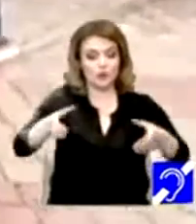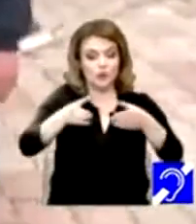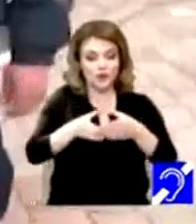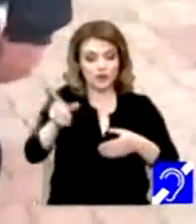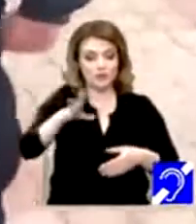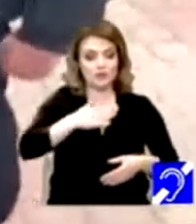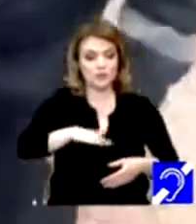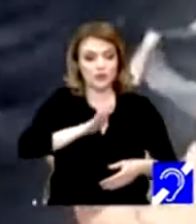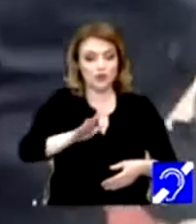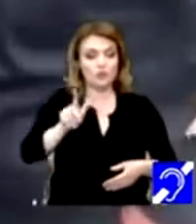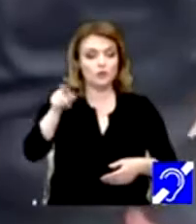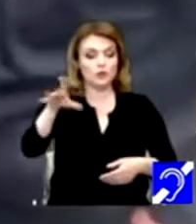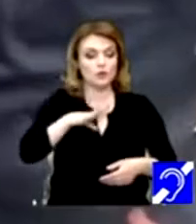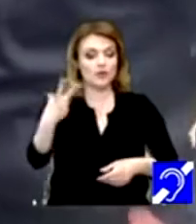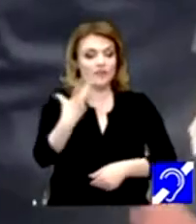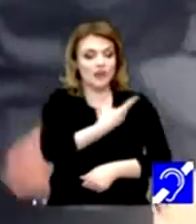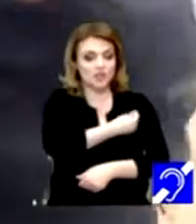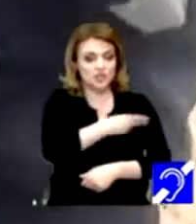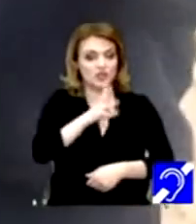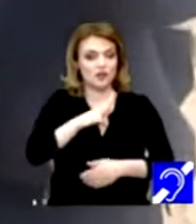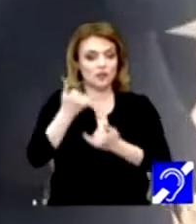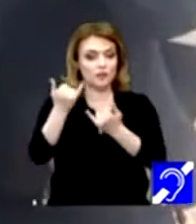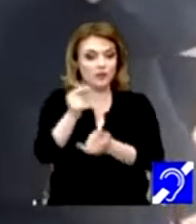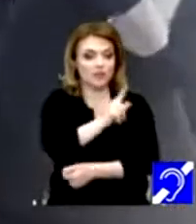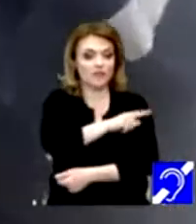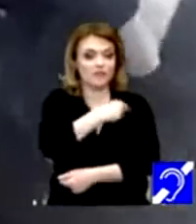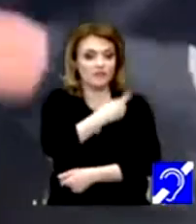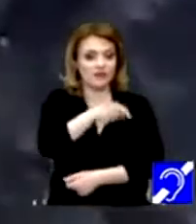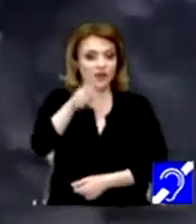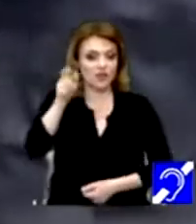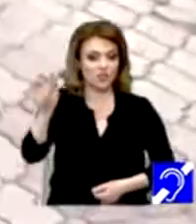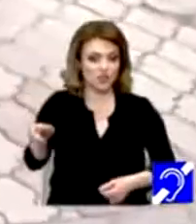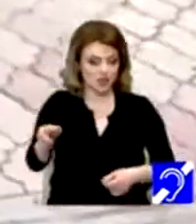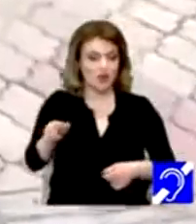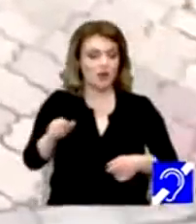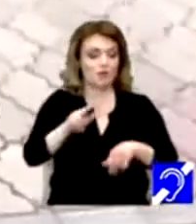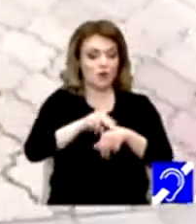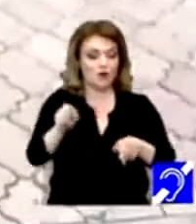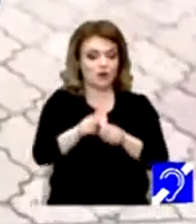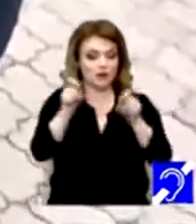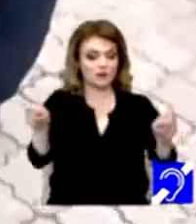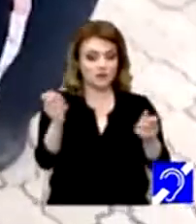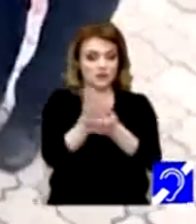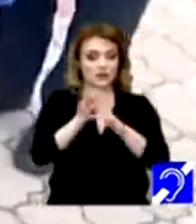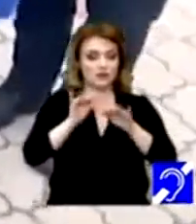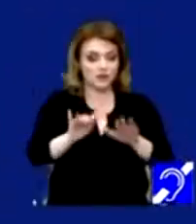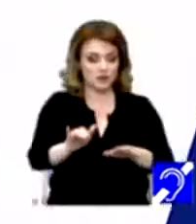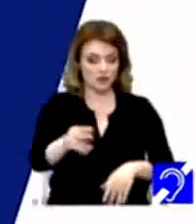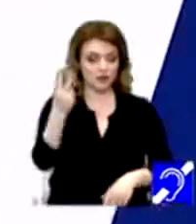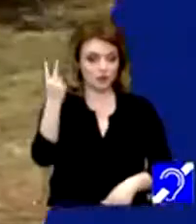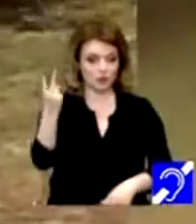s-a vaccinat cu una dintre dozele destinate medicilor. Oamenii legii au pornit două dosare penale pe acest caz.